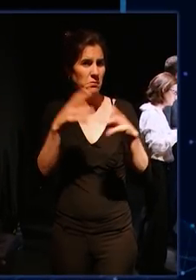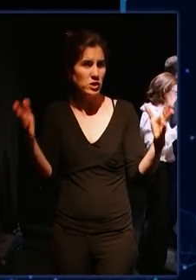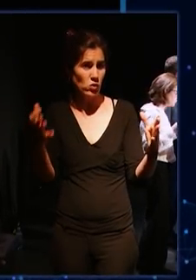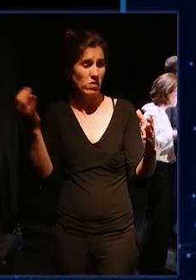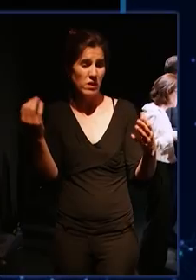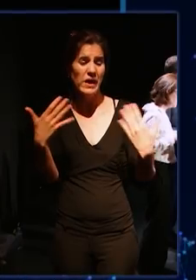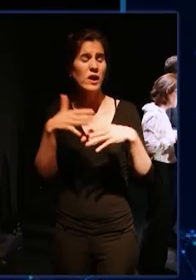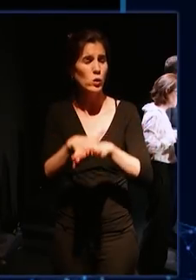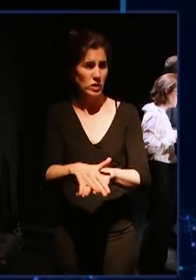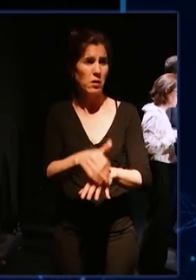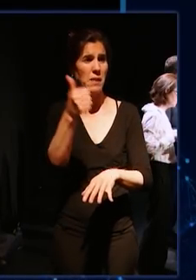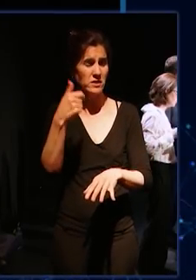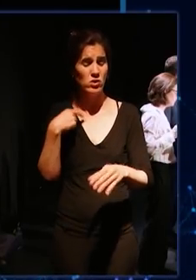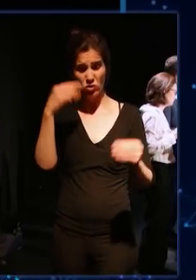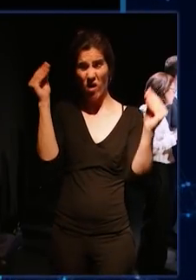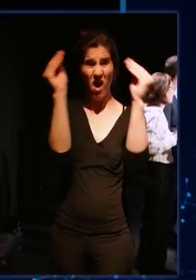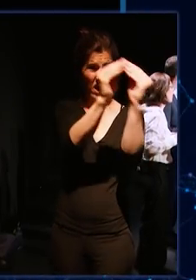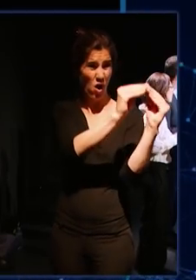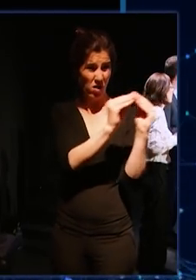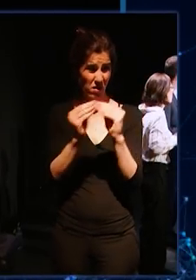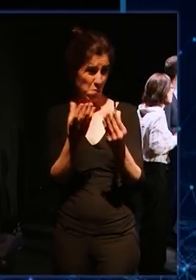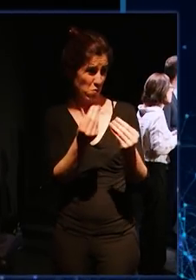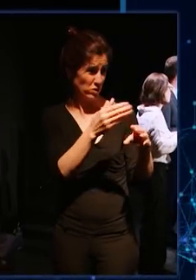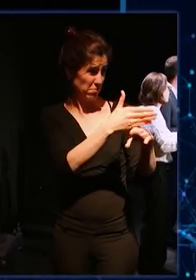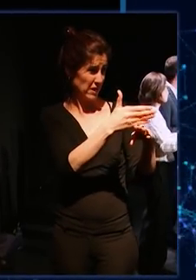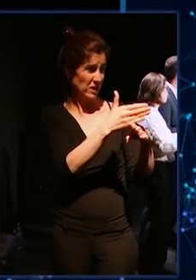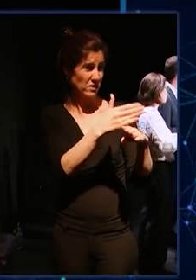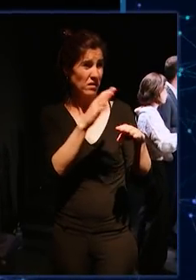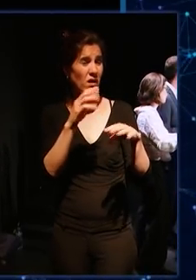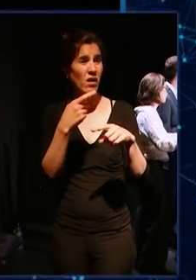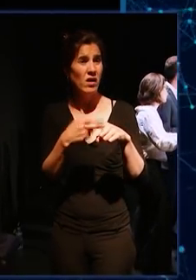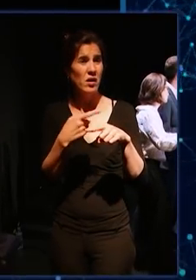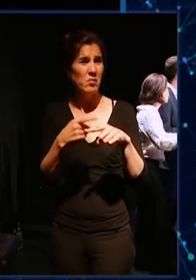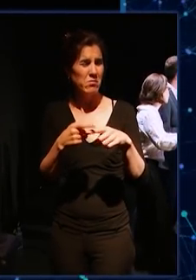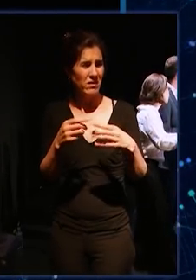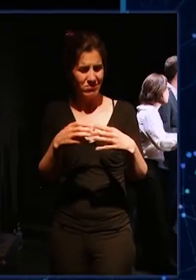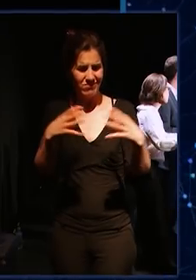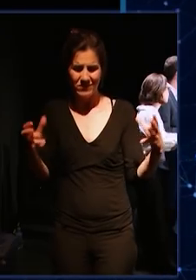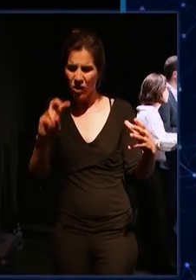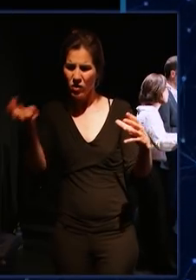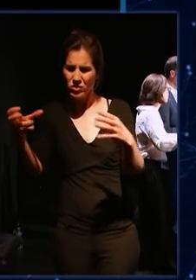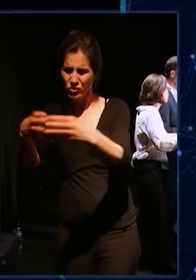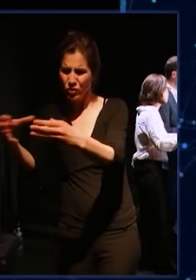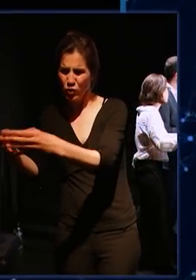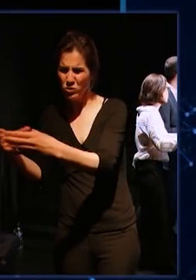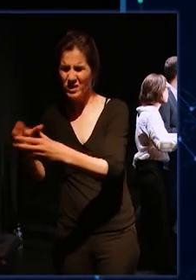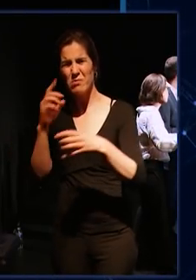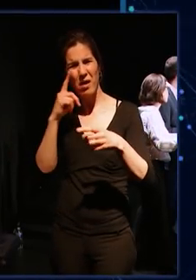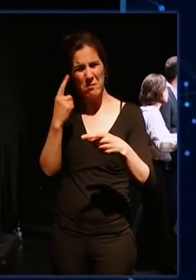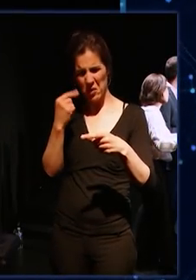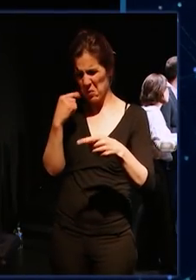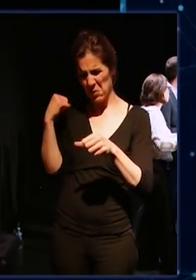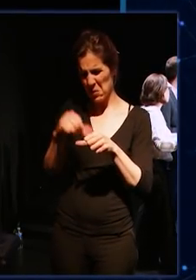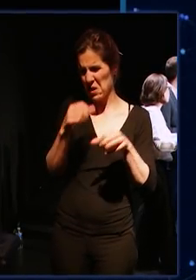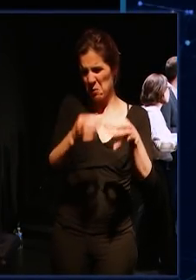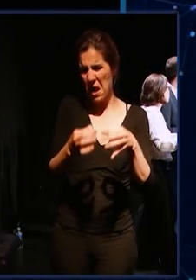perquè, estic d'acord amb molts dels partits, que donin cabuda a altres col·lectius que no siguin els mateixos